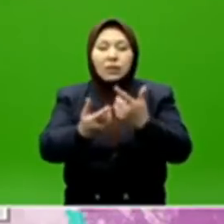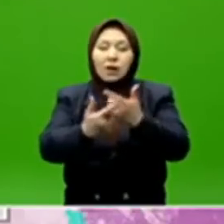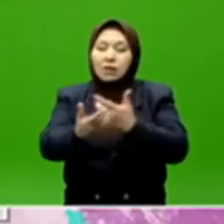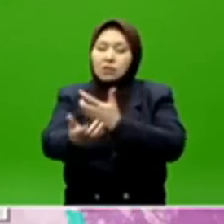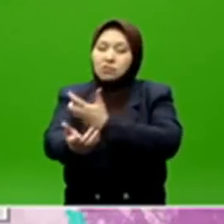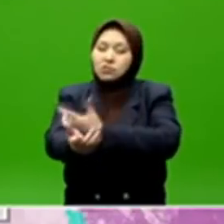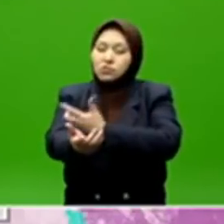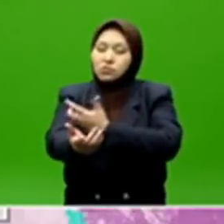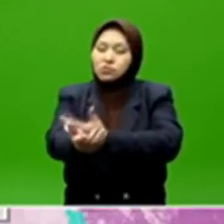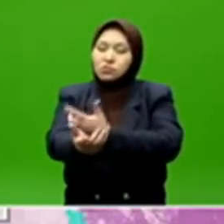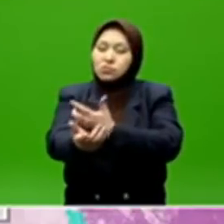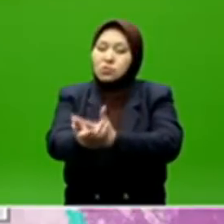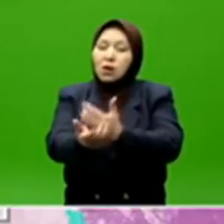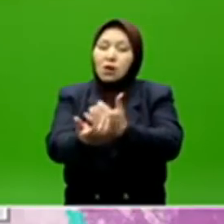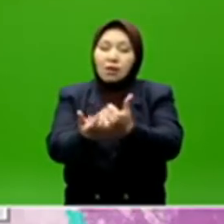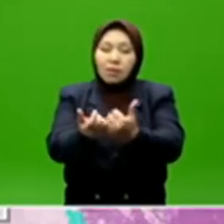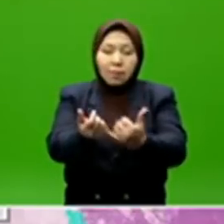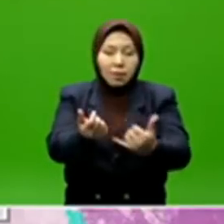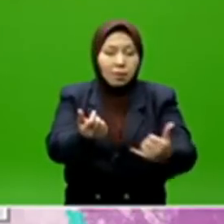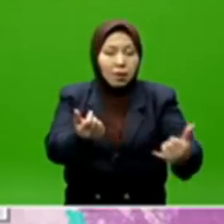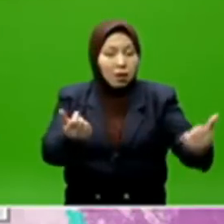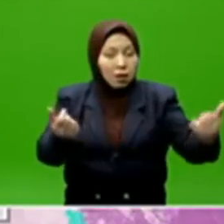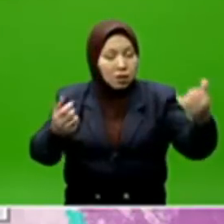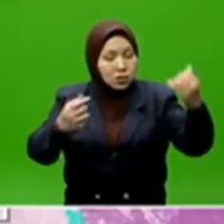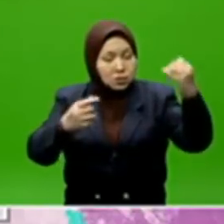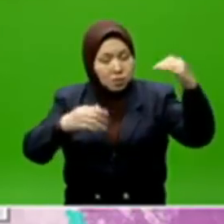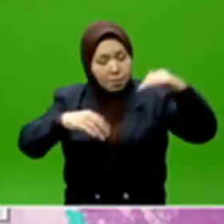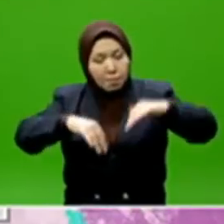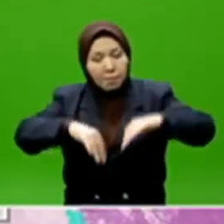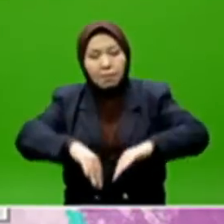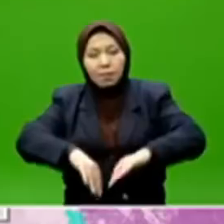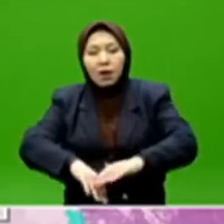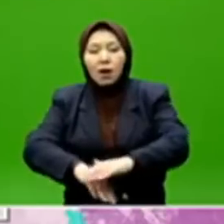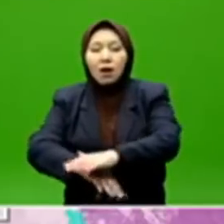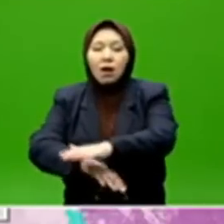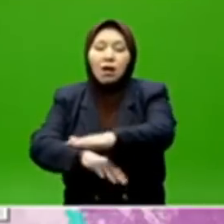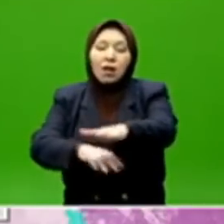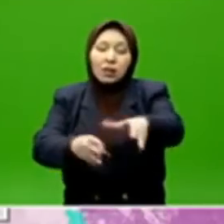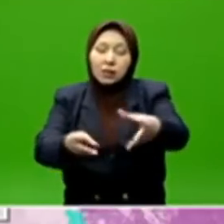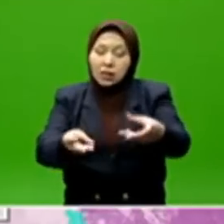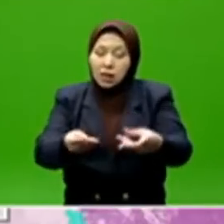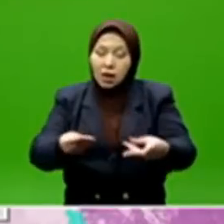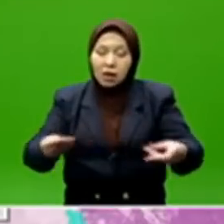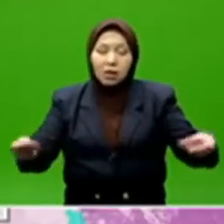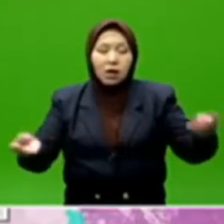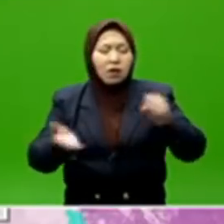dzurriyyati biwadin ghairi dzi zar'in